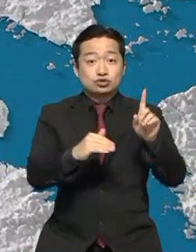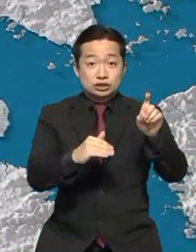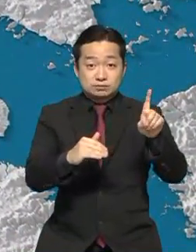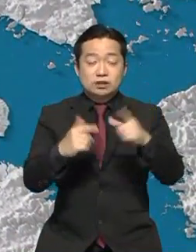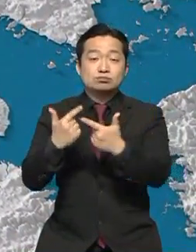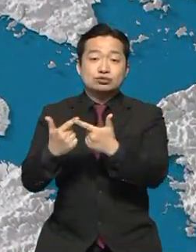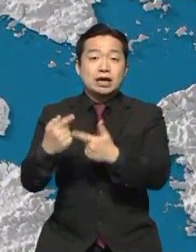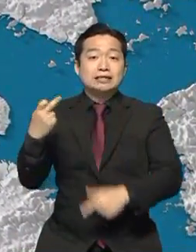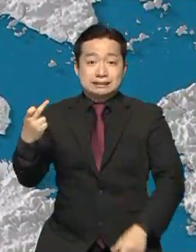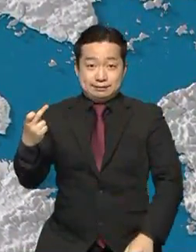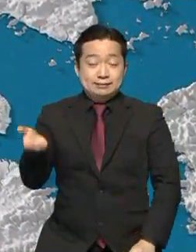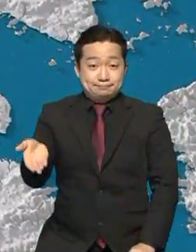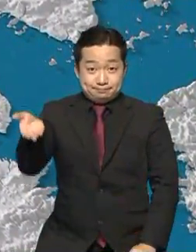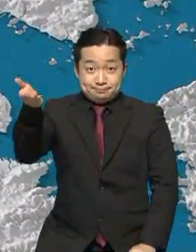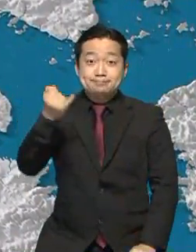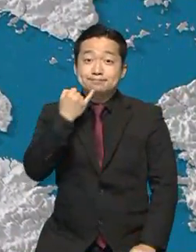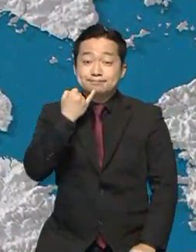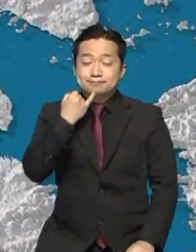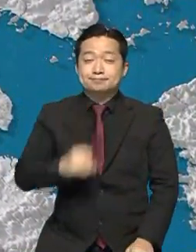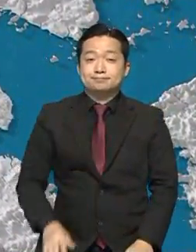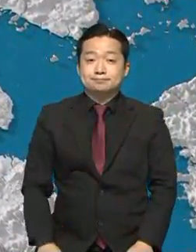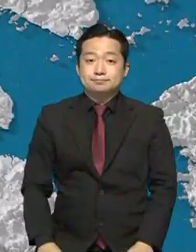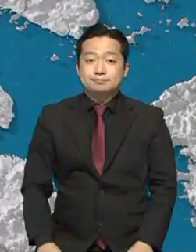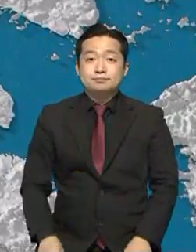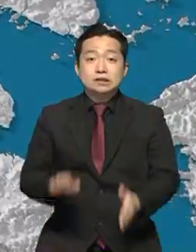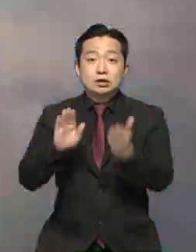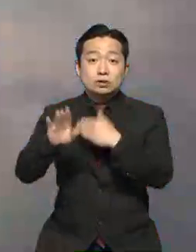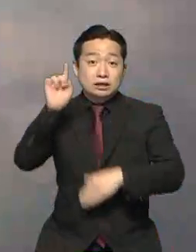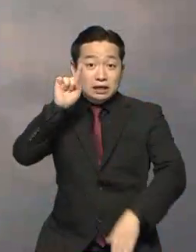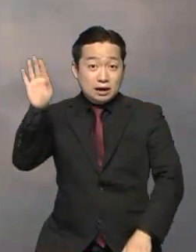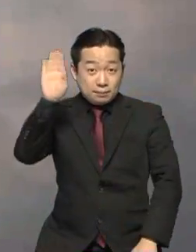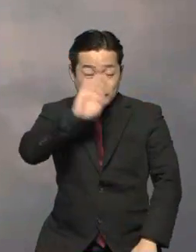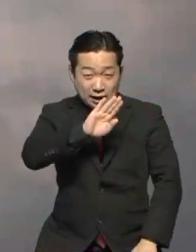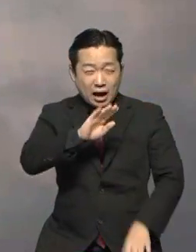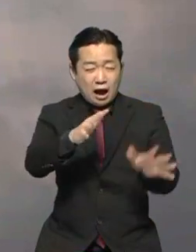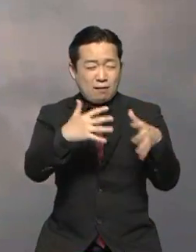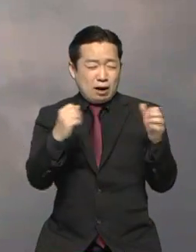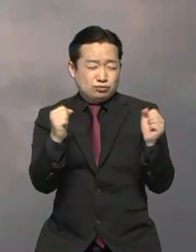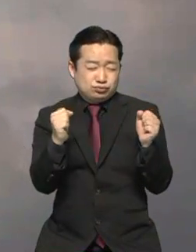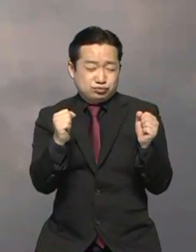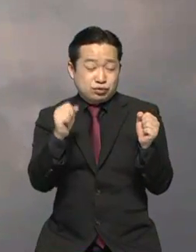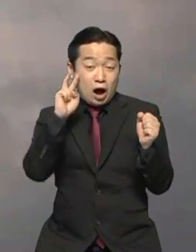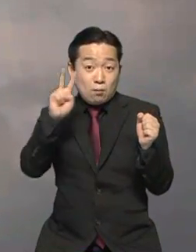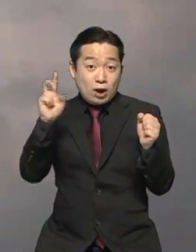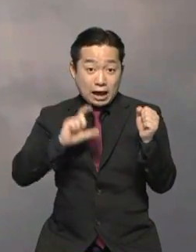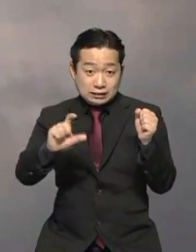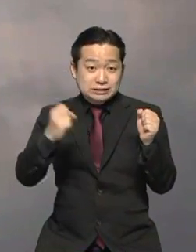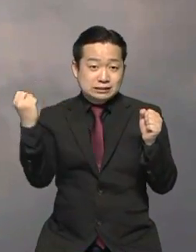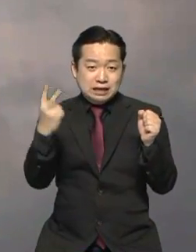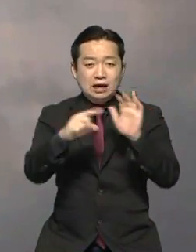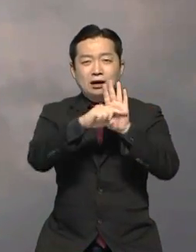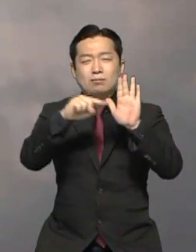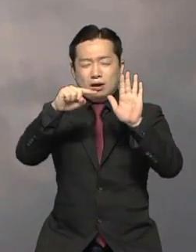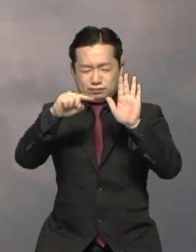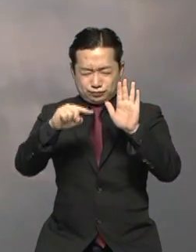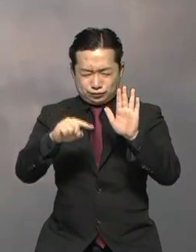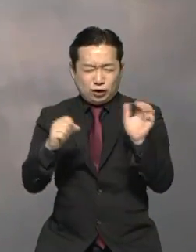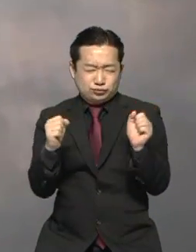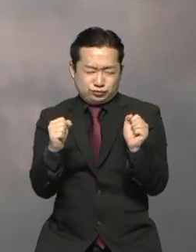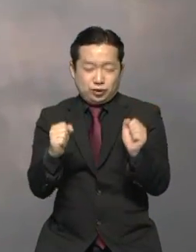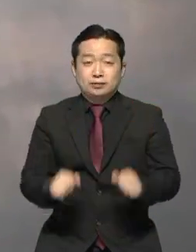부산은 12도까지 오르겠습니다. 이후 내일 밤부터 찬바람이 강해지면서 모레부터는 다시 또 기온이 큰